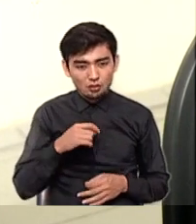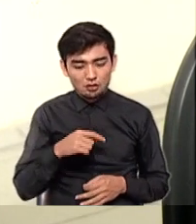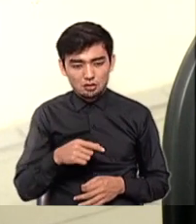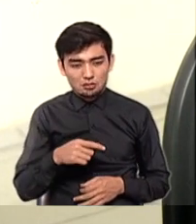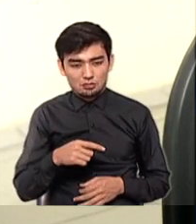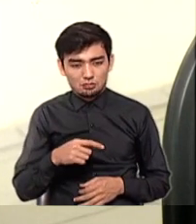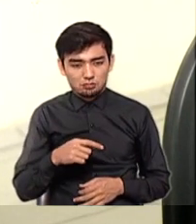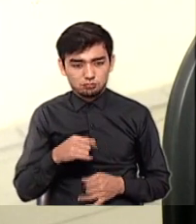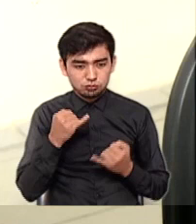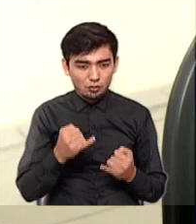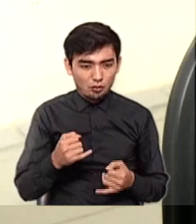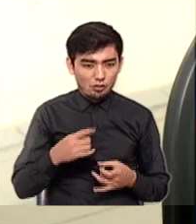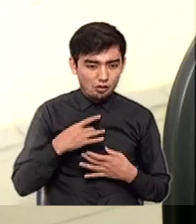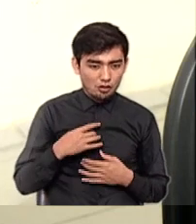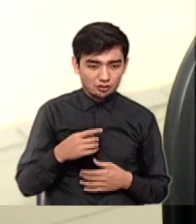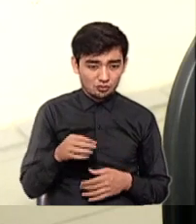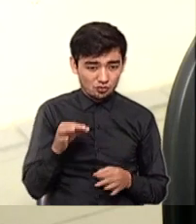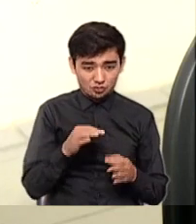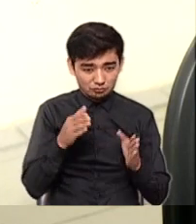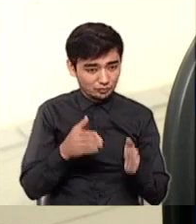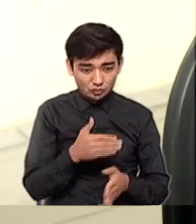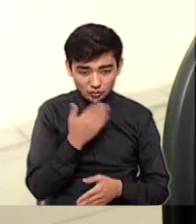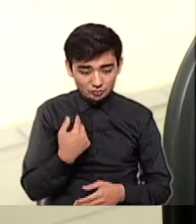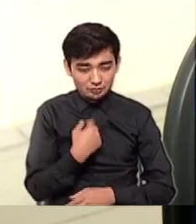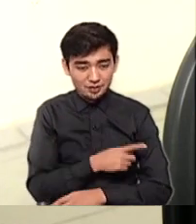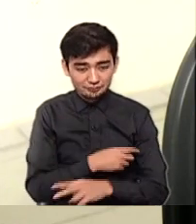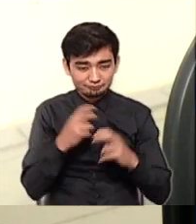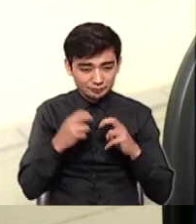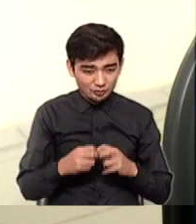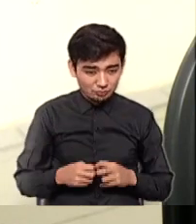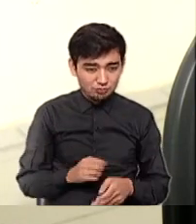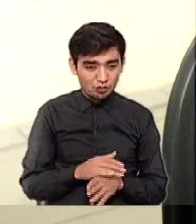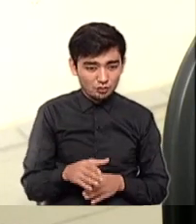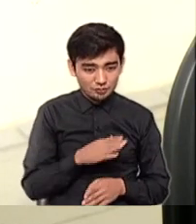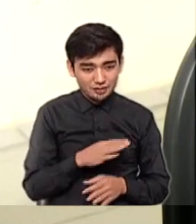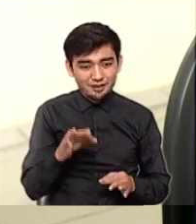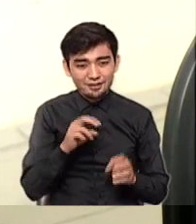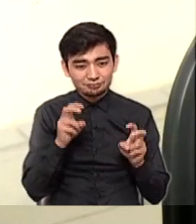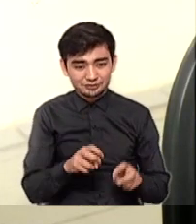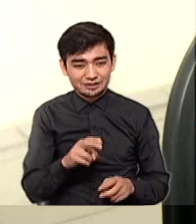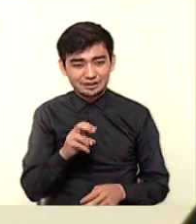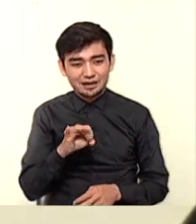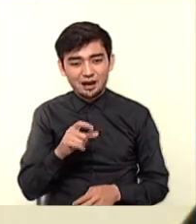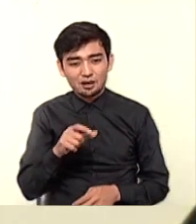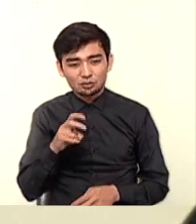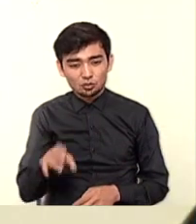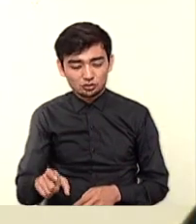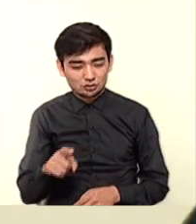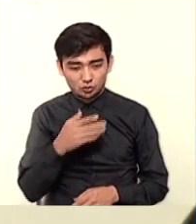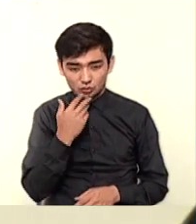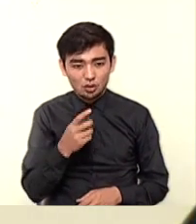адекватный, агрессивный деген ондай несі не анықталмады. Бірақ